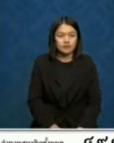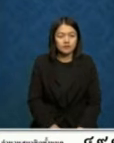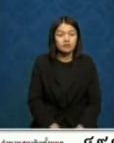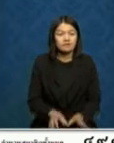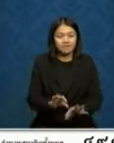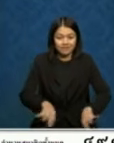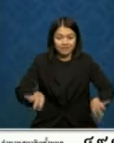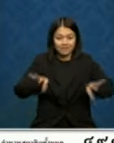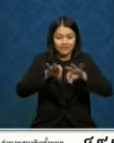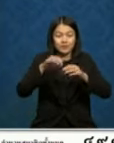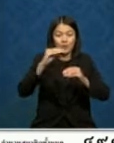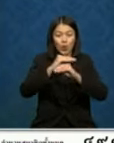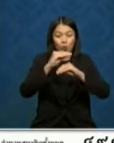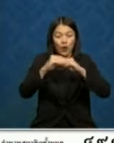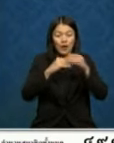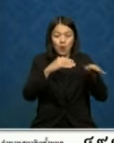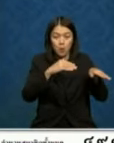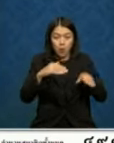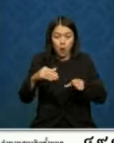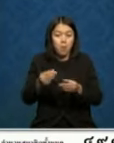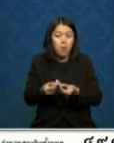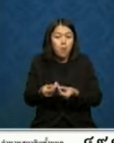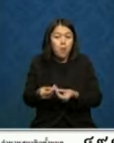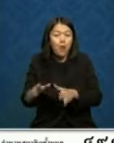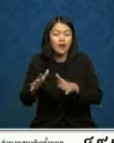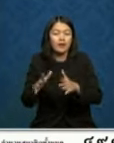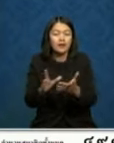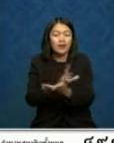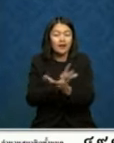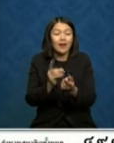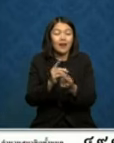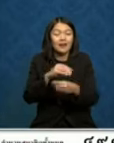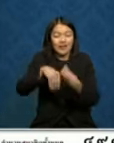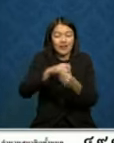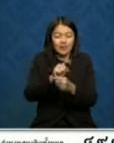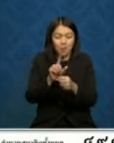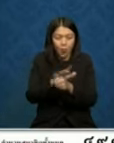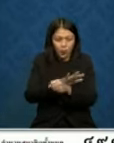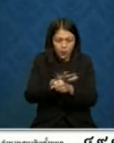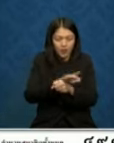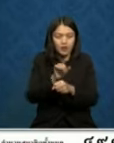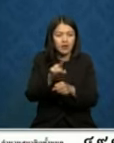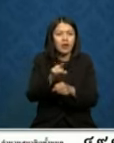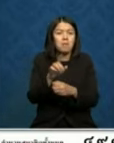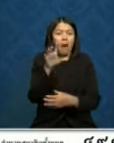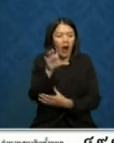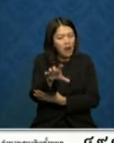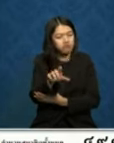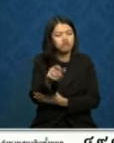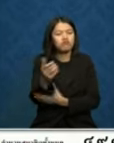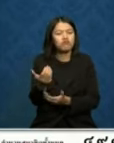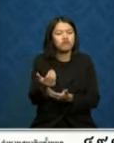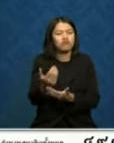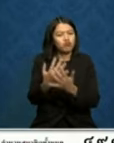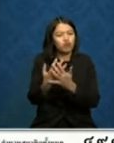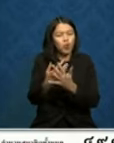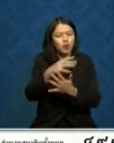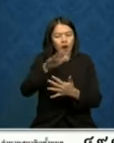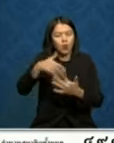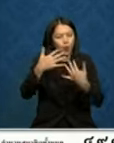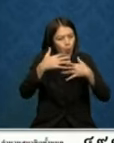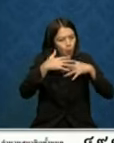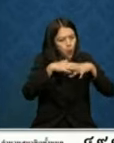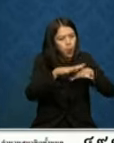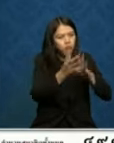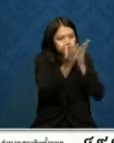านประธานในโครงการเตรียมความพร้อมก่อนปล่อยค่ะตามหลักปรัชญาเศรษฐกิจพอเพียงนะคะยังเป็นการบังคับค่ะให้ผู้ต้องขังทุกคนเนี่ยต้องเข้าร่ว